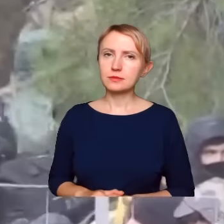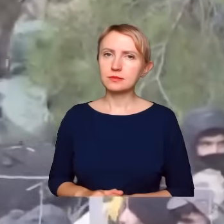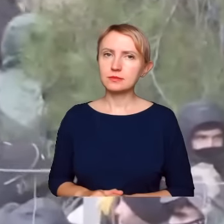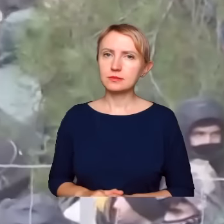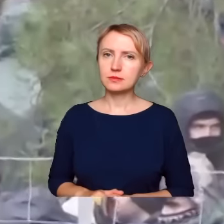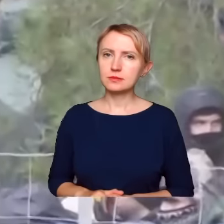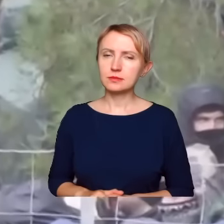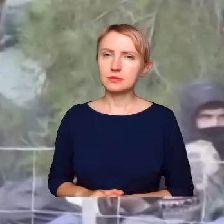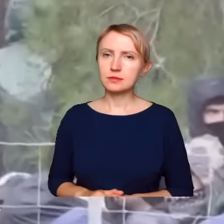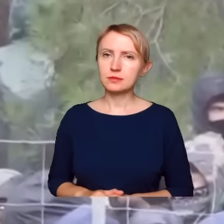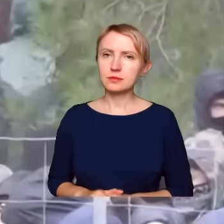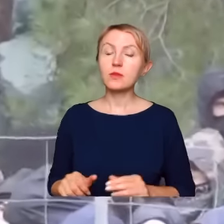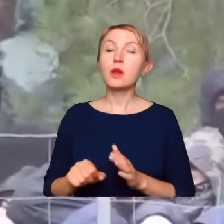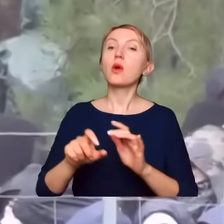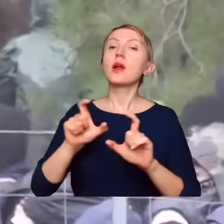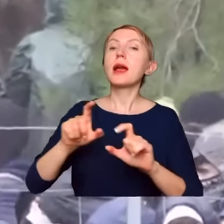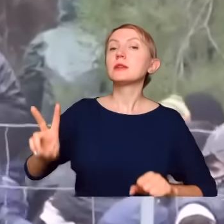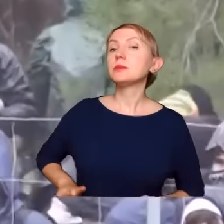od chwili, kiedy